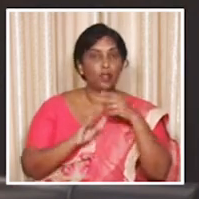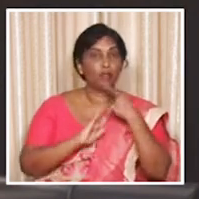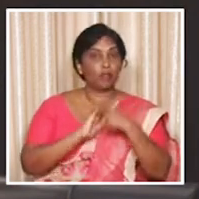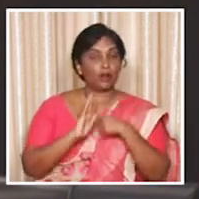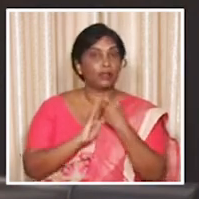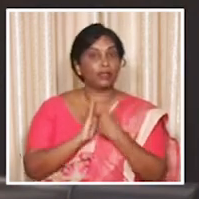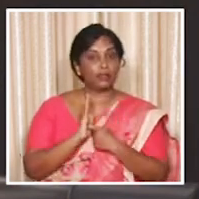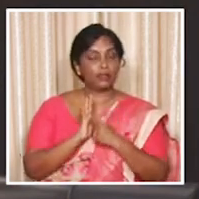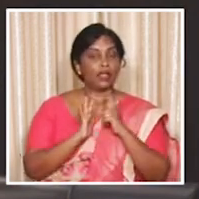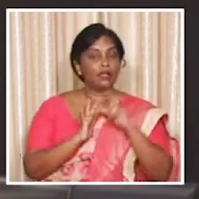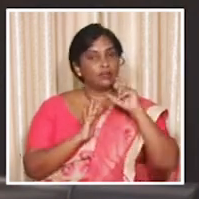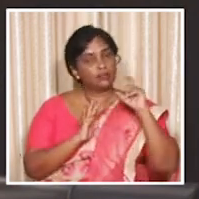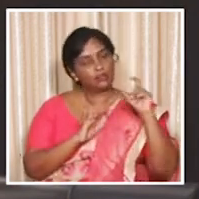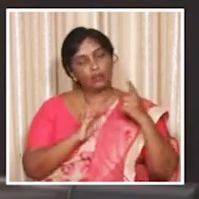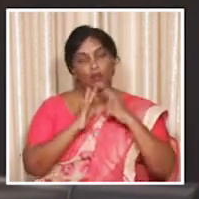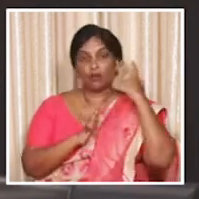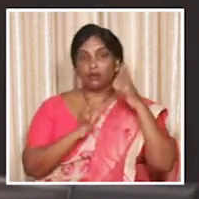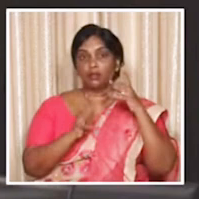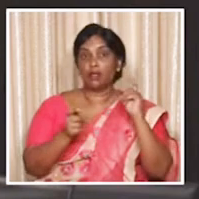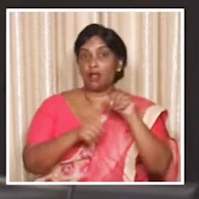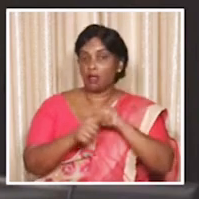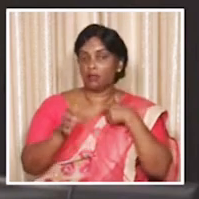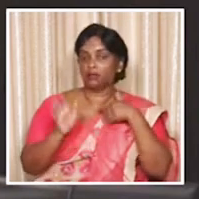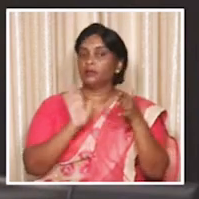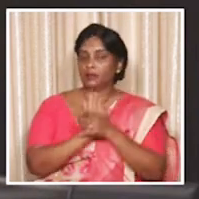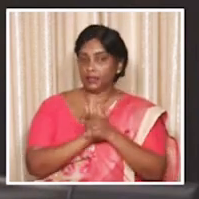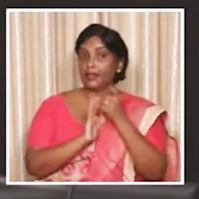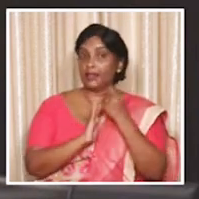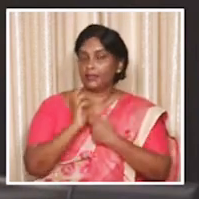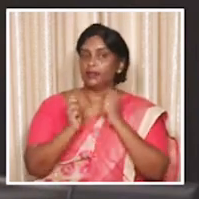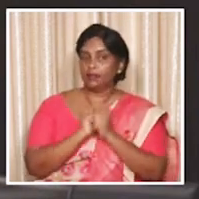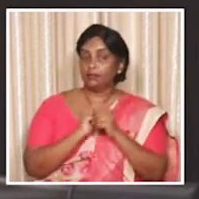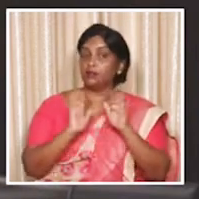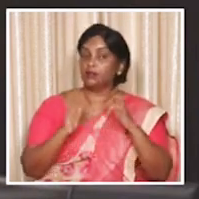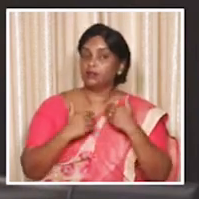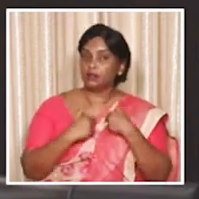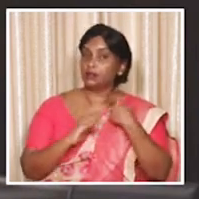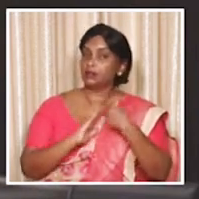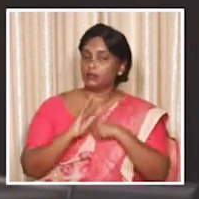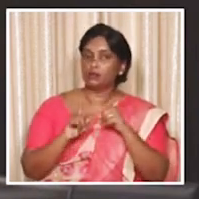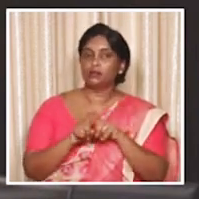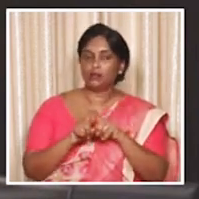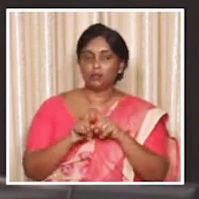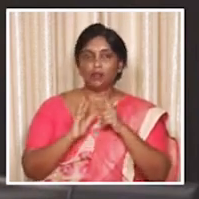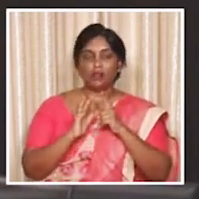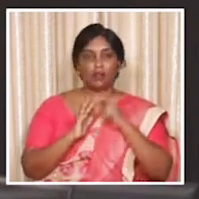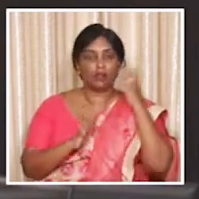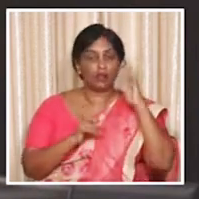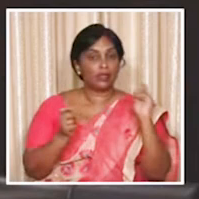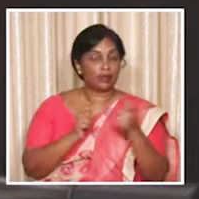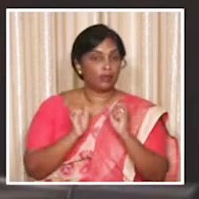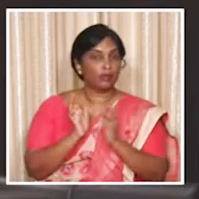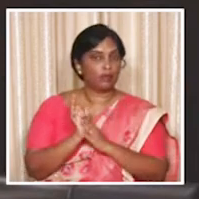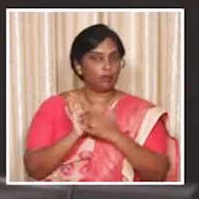නීතියකට ICC එක හෝ ජාත්‍යන්තර ආයතන බැඳෙනවා රටක නීතියක් වෙනස් කරදි. නමුත් අපි රටක් විදියට ජාත්‍යන්තර ක්‍රිකට් කවුන්සිලයේ